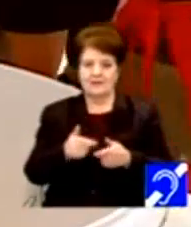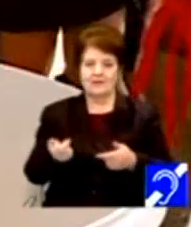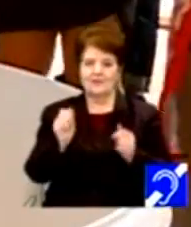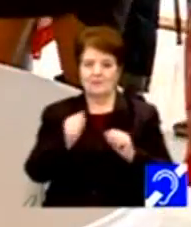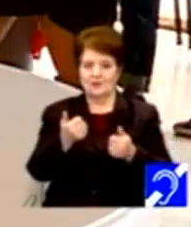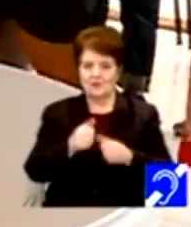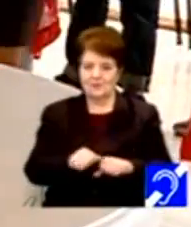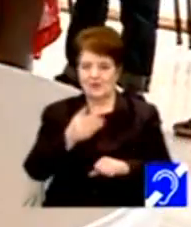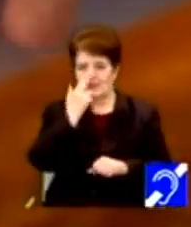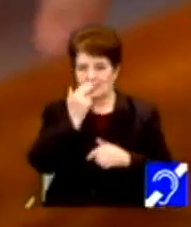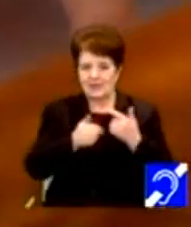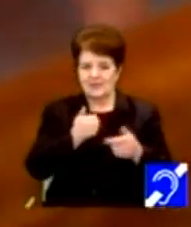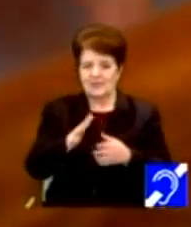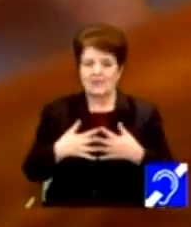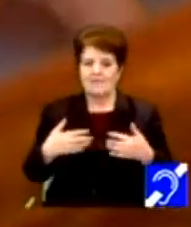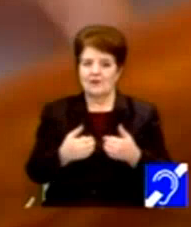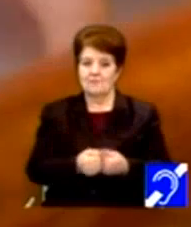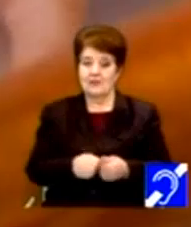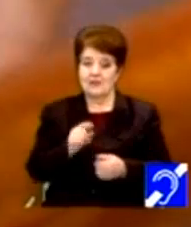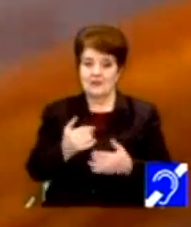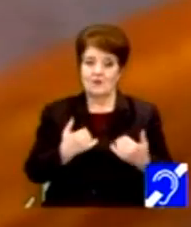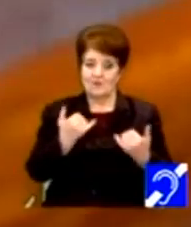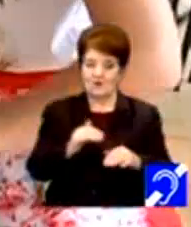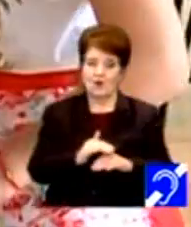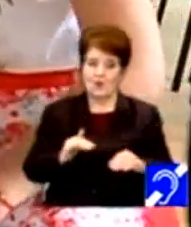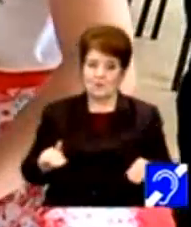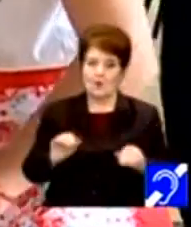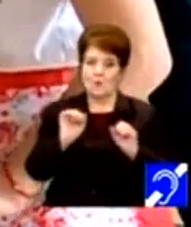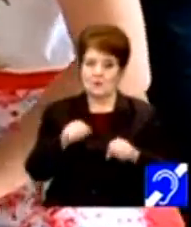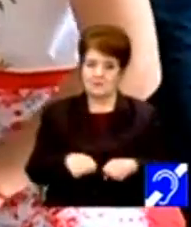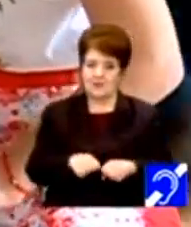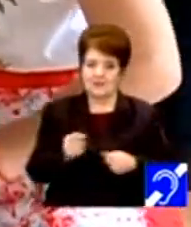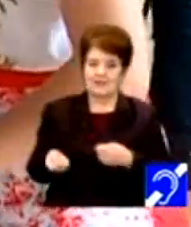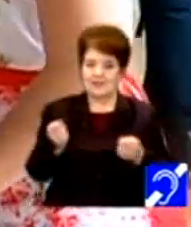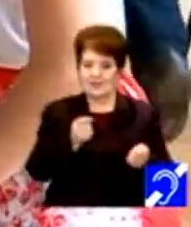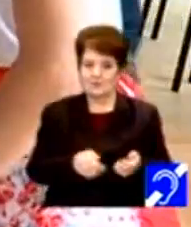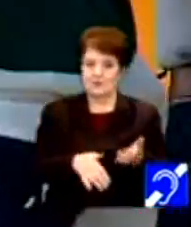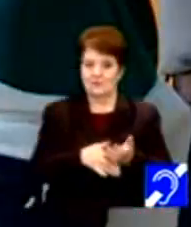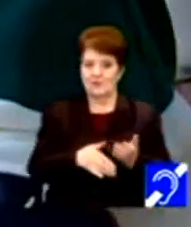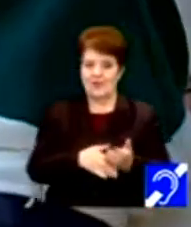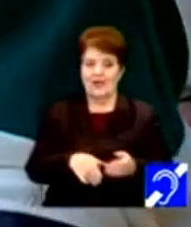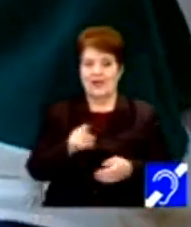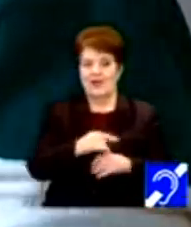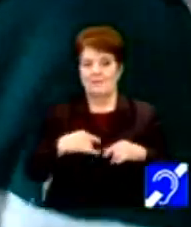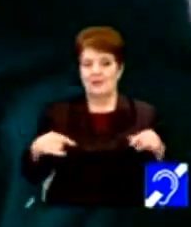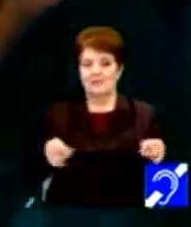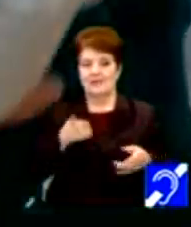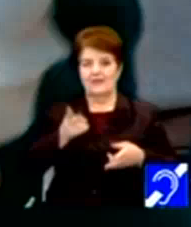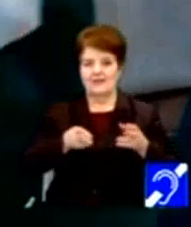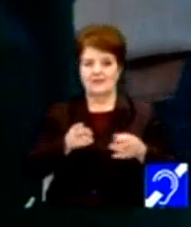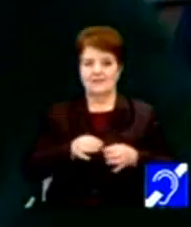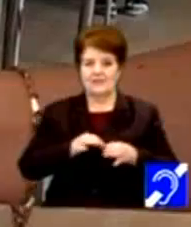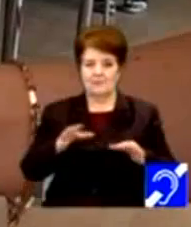într-o frumoasă tradiție de familie, care să le ofere și copiilor posibilitatea de a-și aduce contribuția la masa de sărbătoare. Я